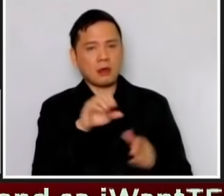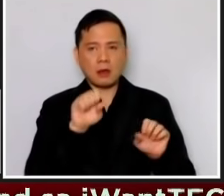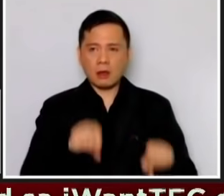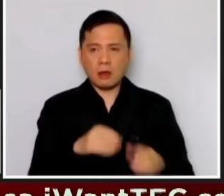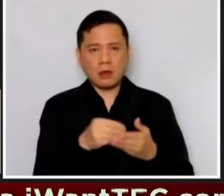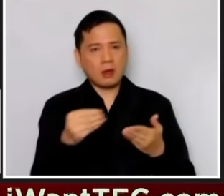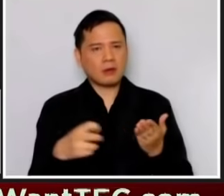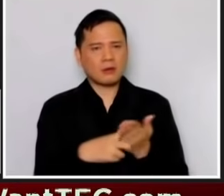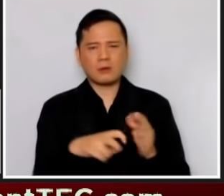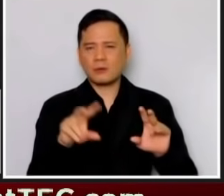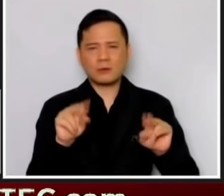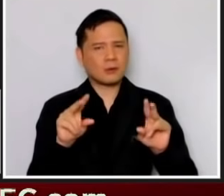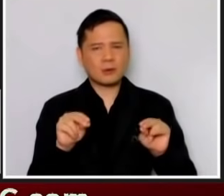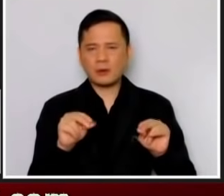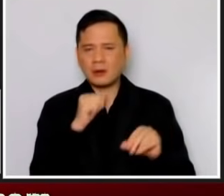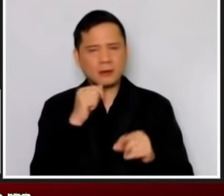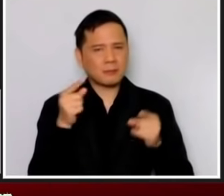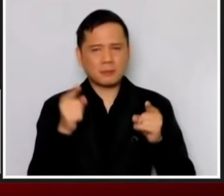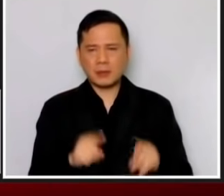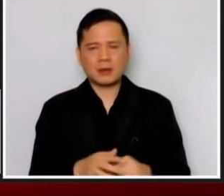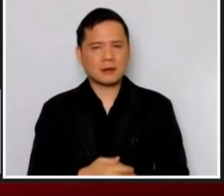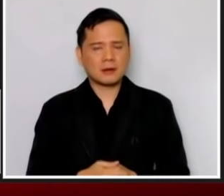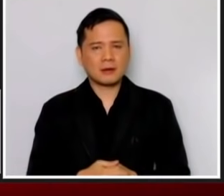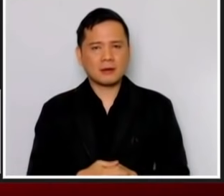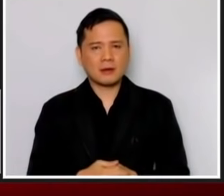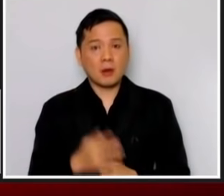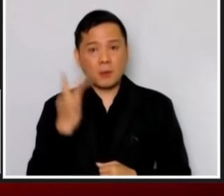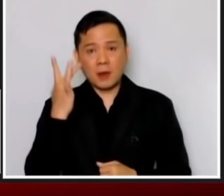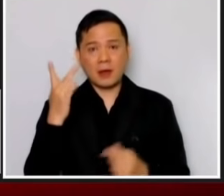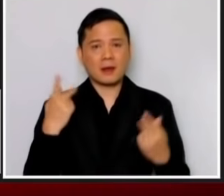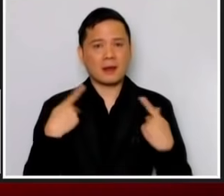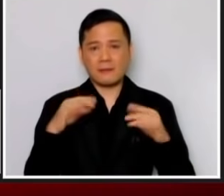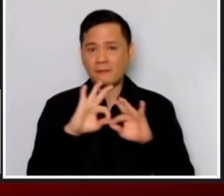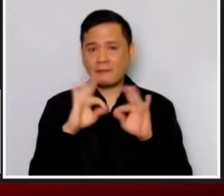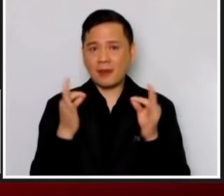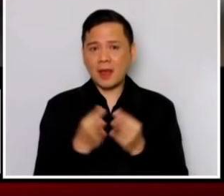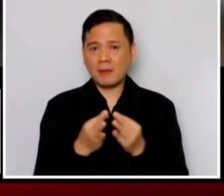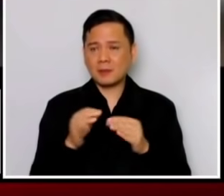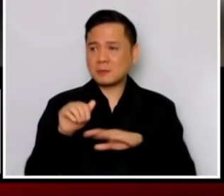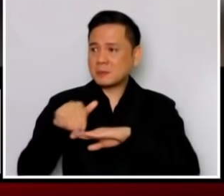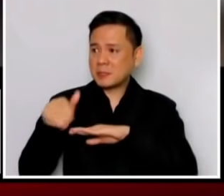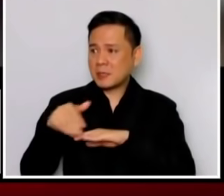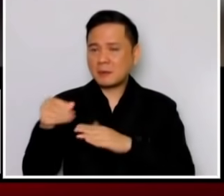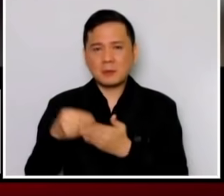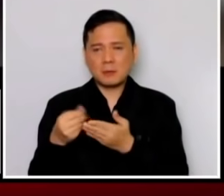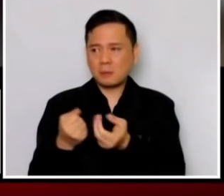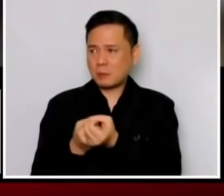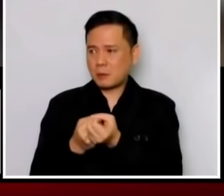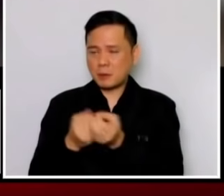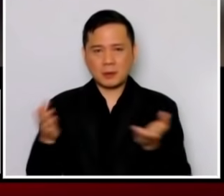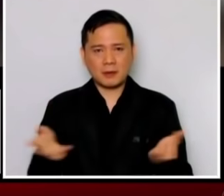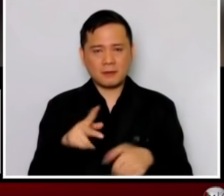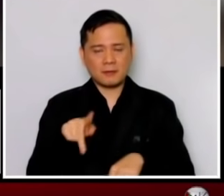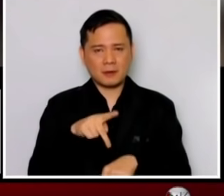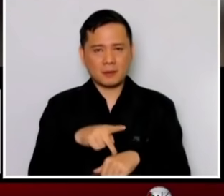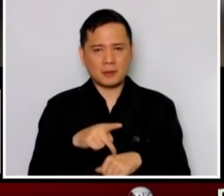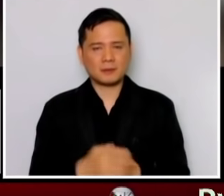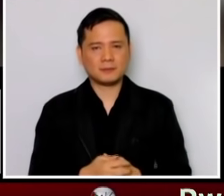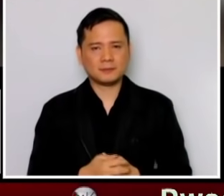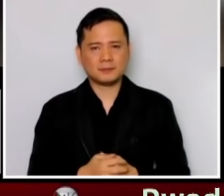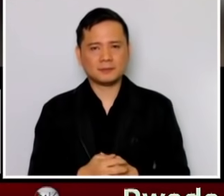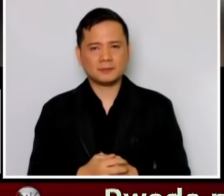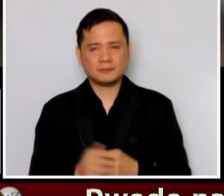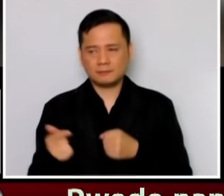Hindi naman po ganun dahil kami po ay may pamilya din na sinusuportahan sa Pilipinas. Ayon sa Migrant Workers Affairs Office